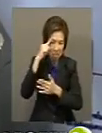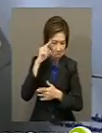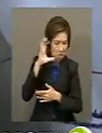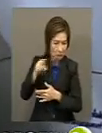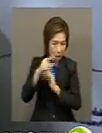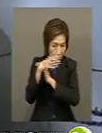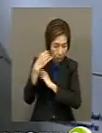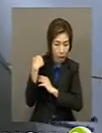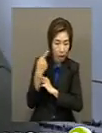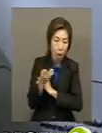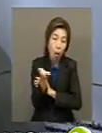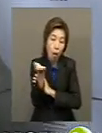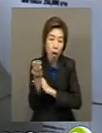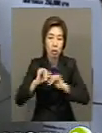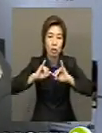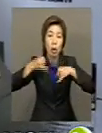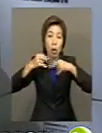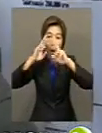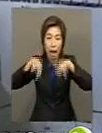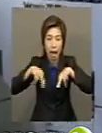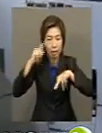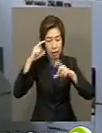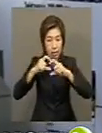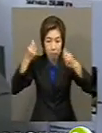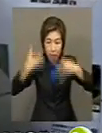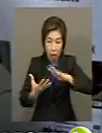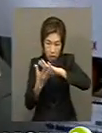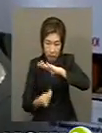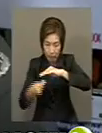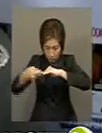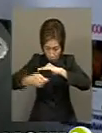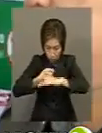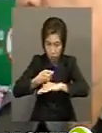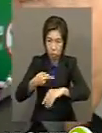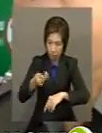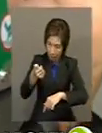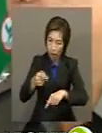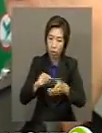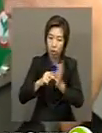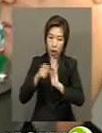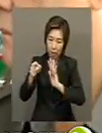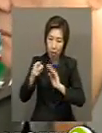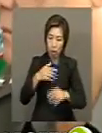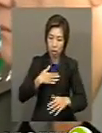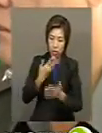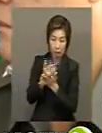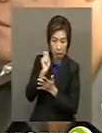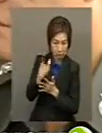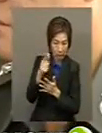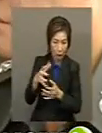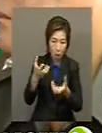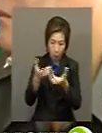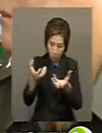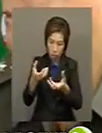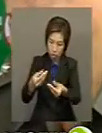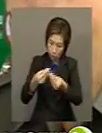ยถ่ายตัวของสำเนาบัตรประชาชนมาหน่อยเพื่อเป็นการยืนยันเพื่อความมั่นใจว่าเขาจ่ายเงินไปแล้วจะได้ของชัว